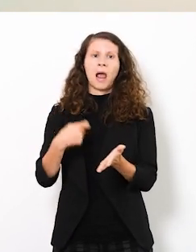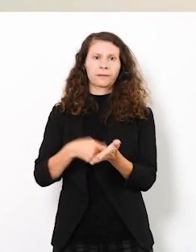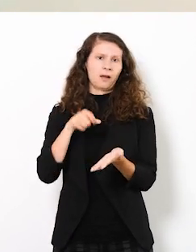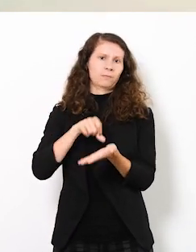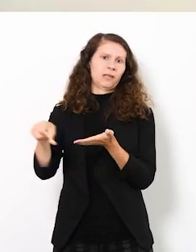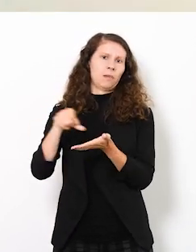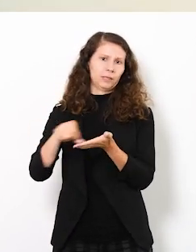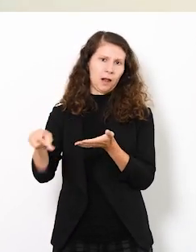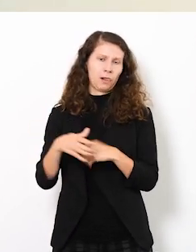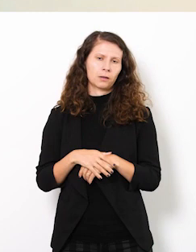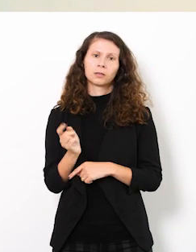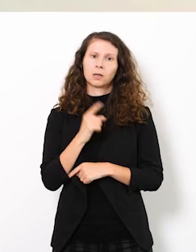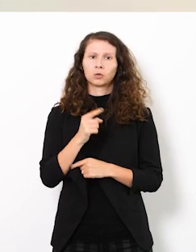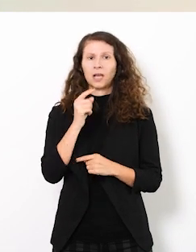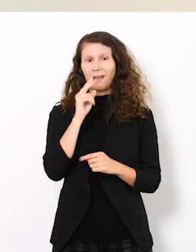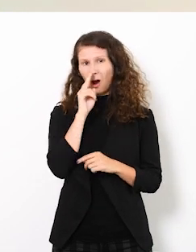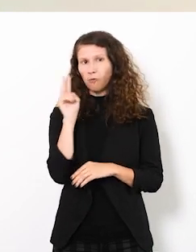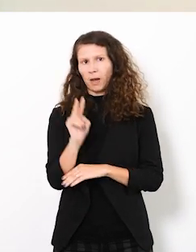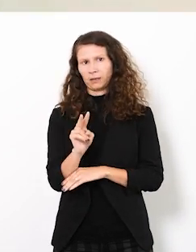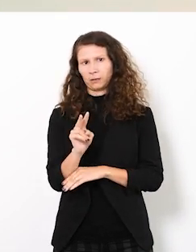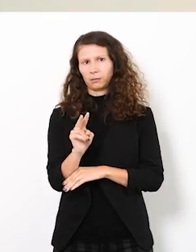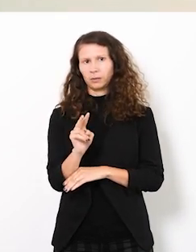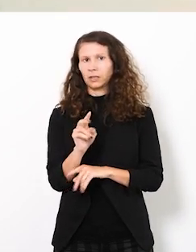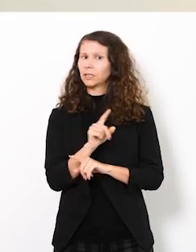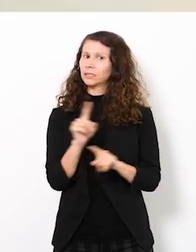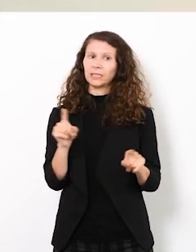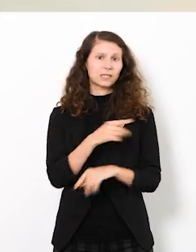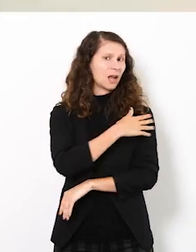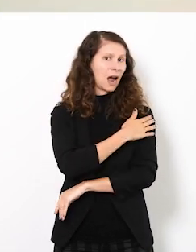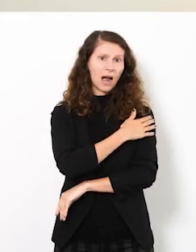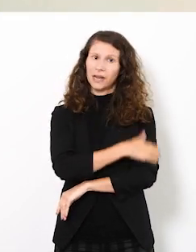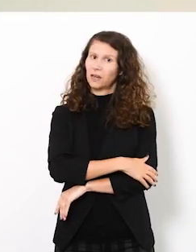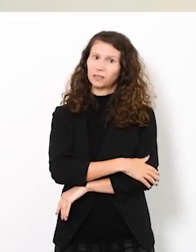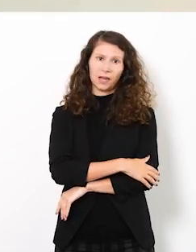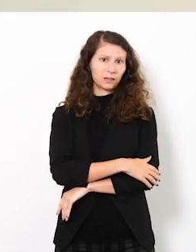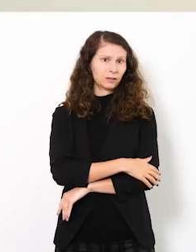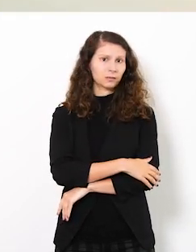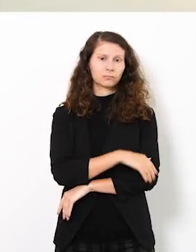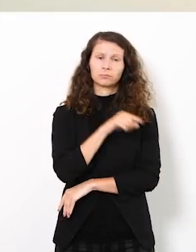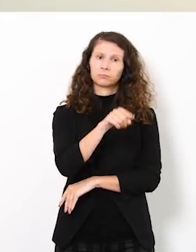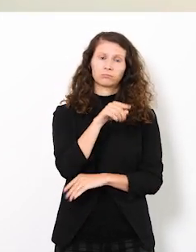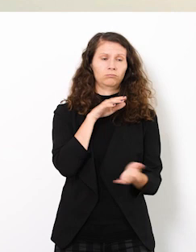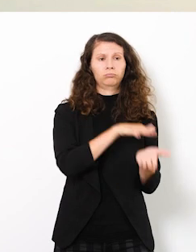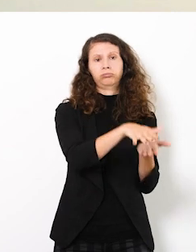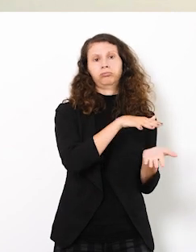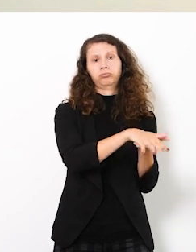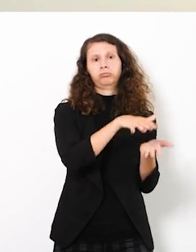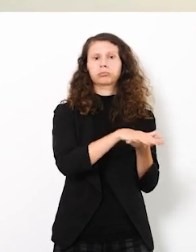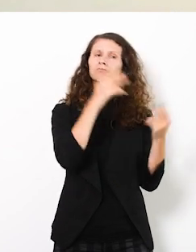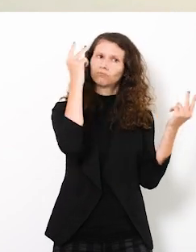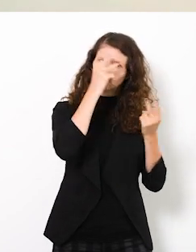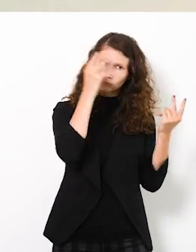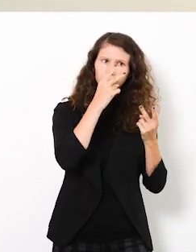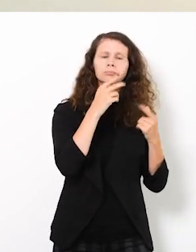wir müssen aufpassen, dass wir nicht auf der einen Seite aus nachvollziehbaren sozialen Motiven